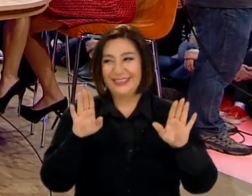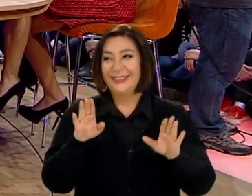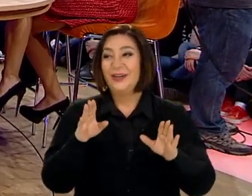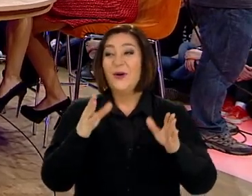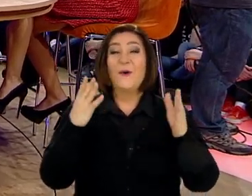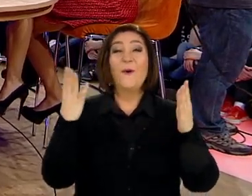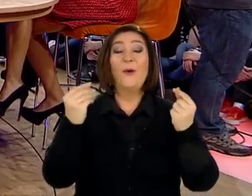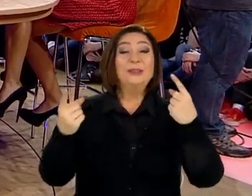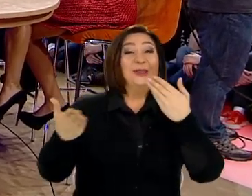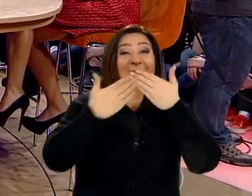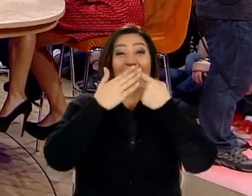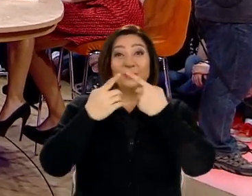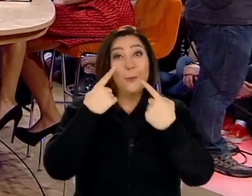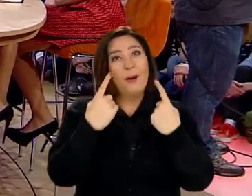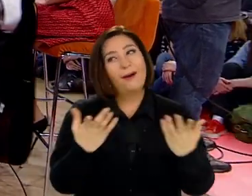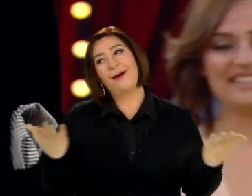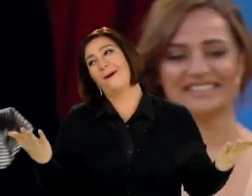ya, otosansüre bak ya.